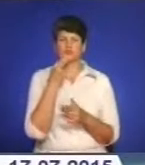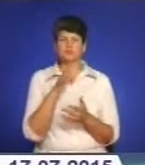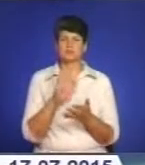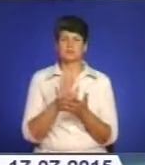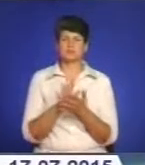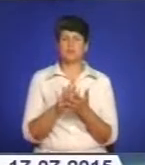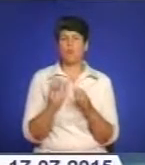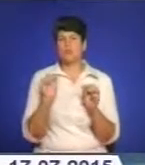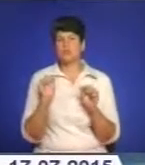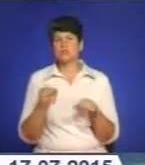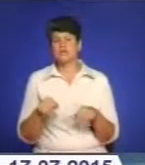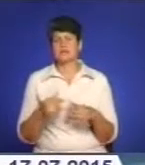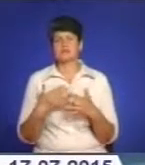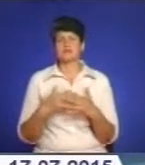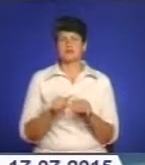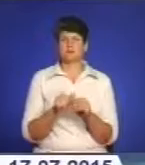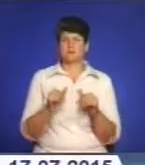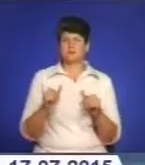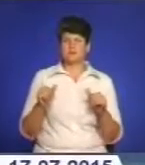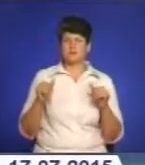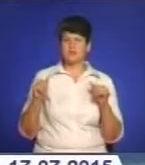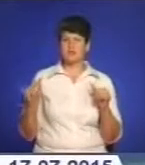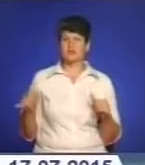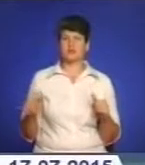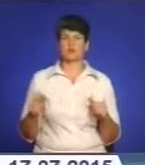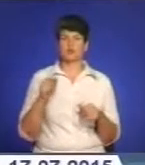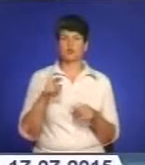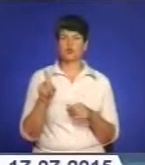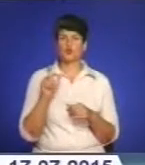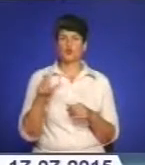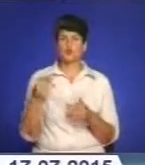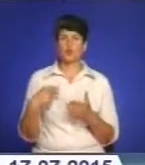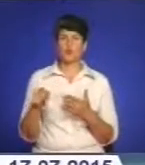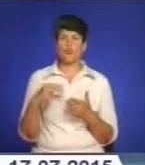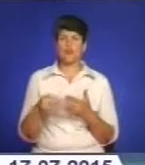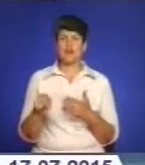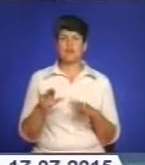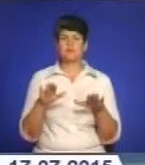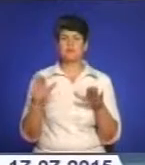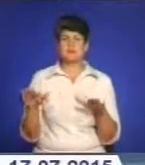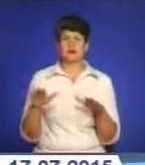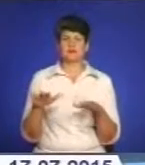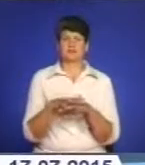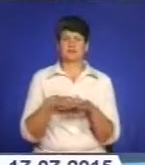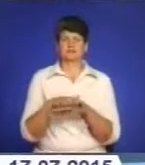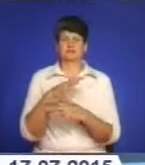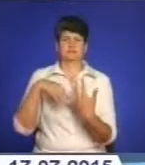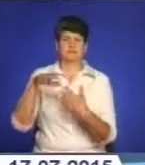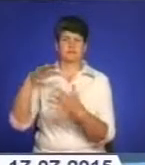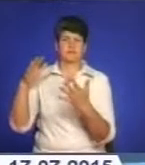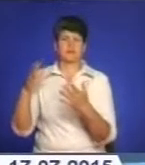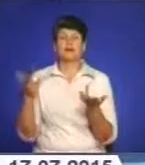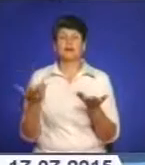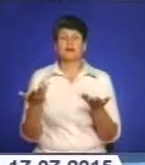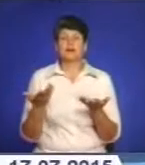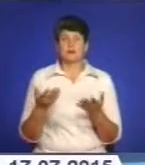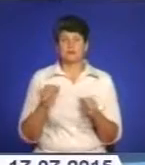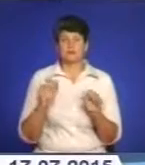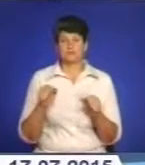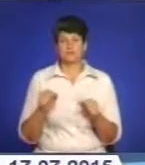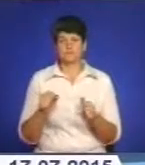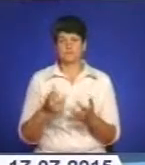Ймовірність захворюваності зростає через те, пояснюють медики, що люди купують продукти в місцях стихійної торгівлі. Яку загрозу несуть такі